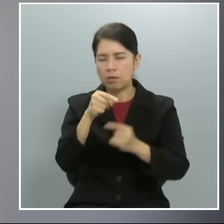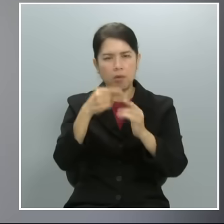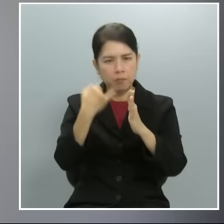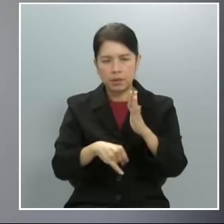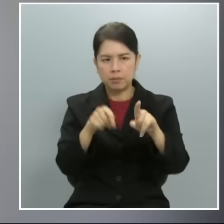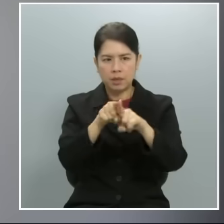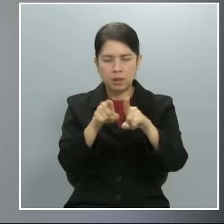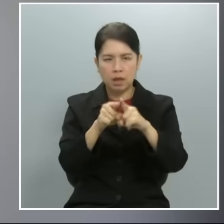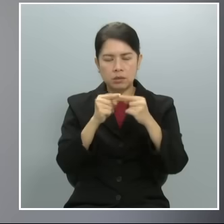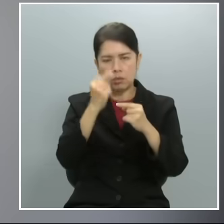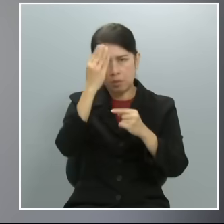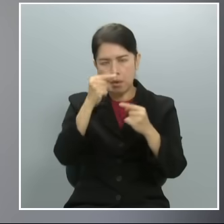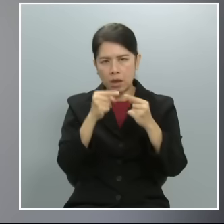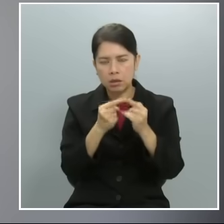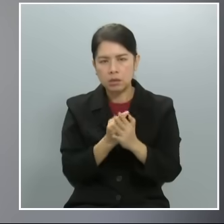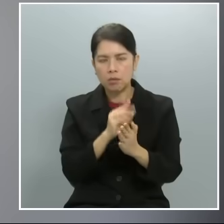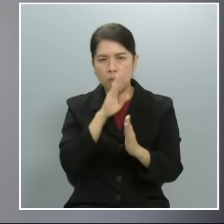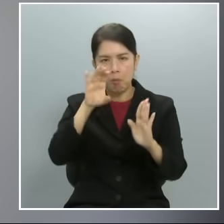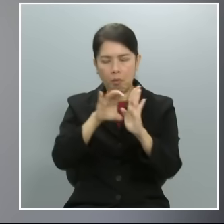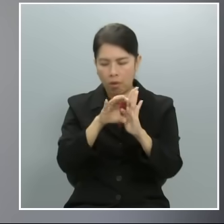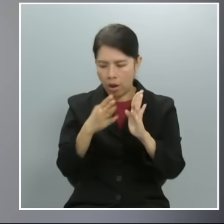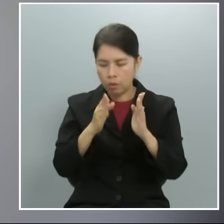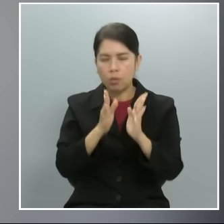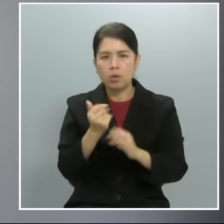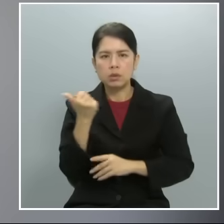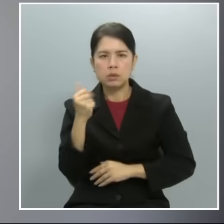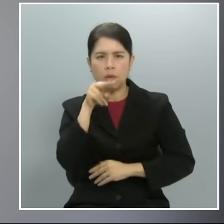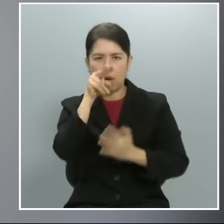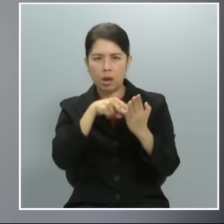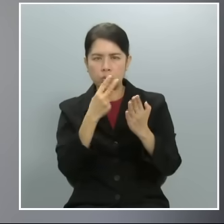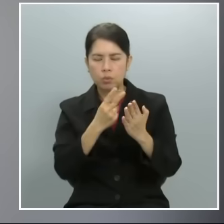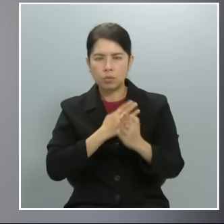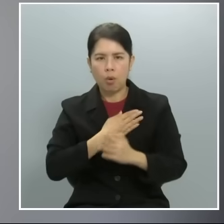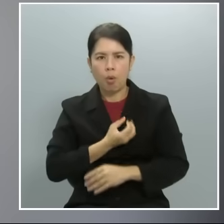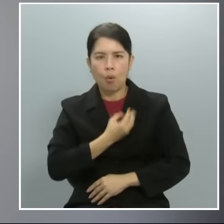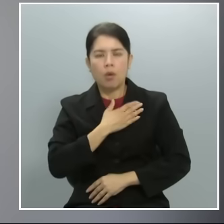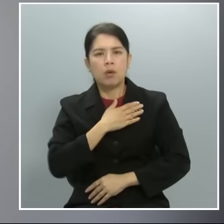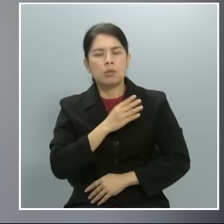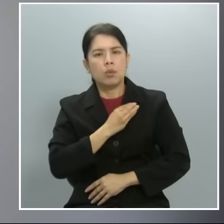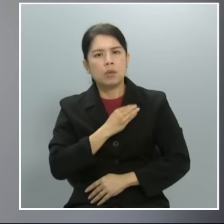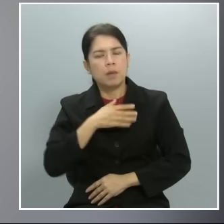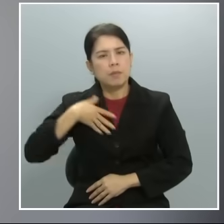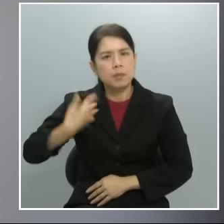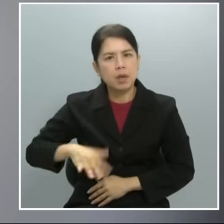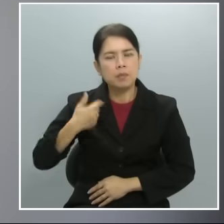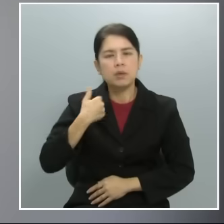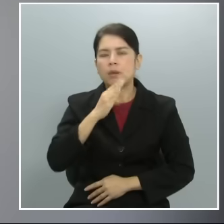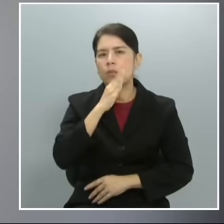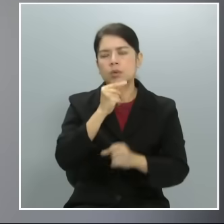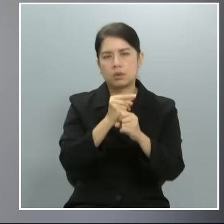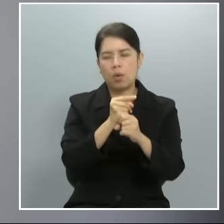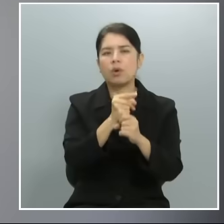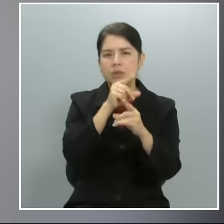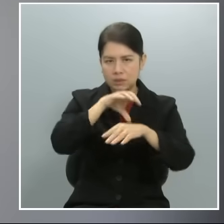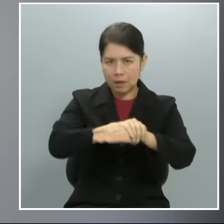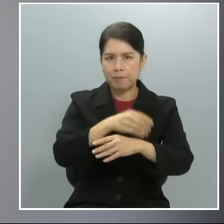ทำความผิดฐานทำให้ผู้อื่นตกใจกลัวนะคะนอกจากนี้ถ้าจับตัวมาได้ก็จะถูกแจ้งข้อหาตามพรบคอมพิวเตอร์ด้วยค่ะทั้งนี้